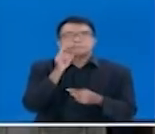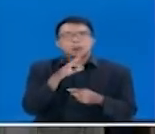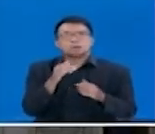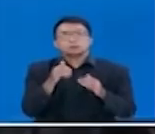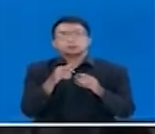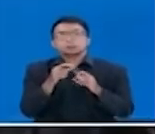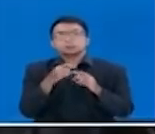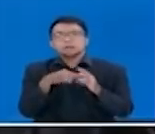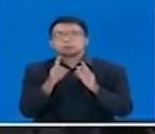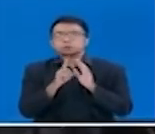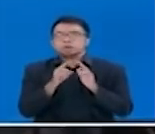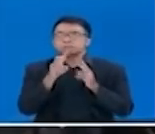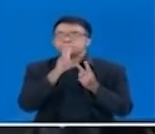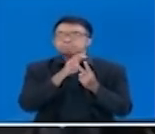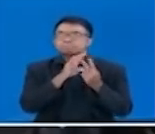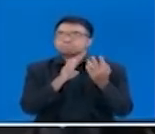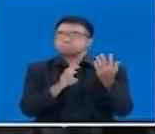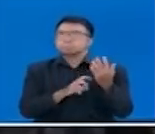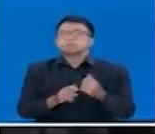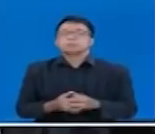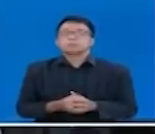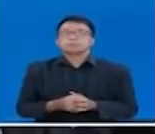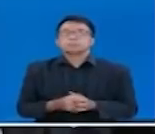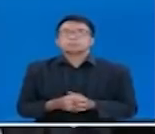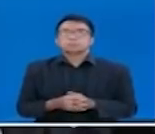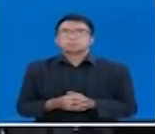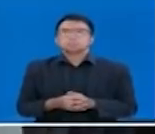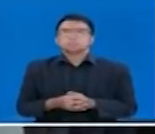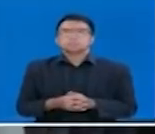Jawa Tengah, Saiful Effendi, iNews melaporkan.